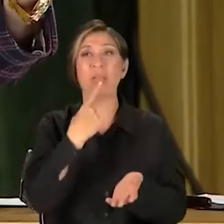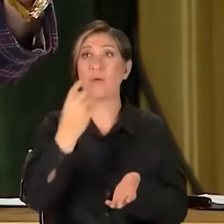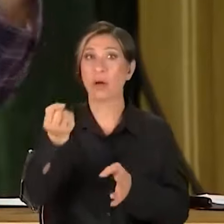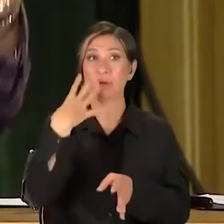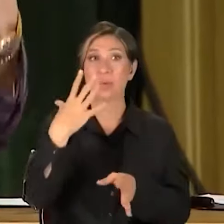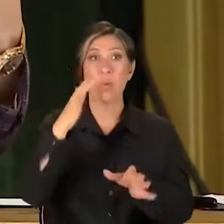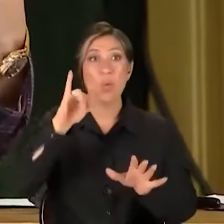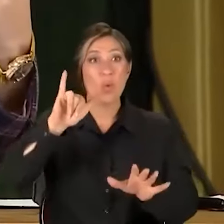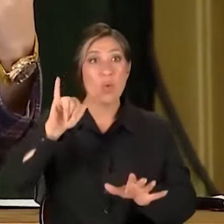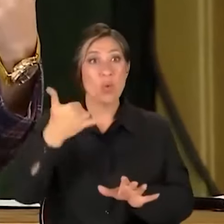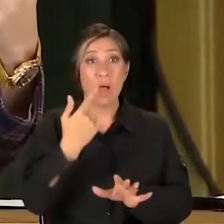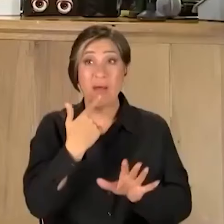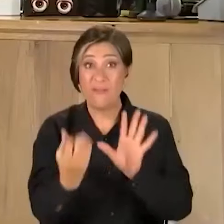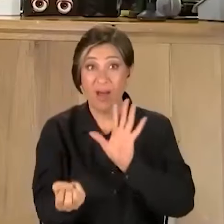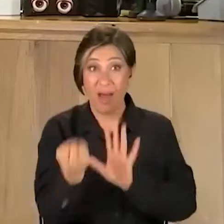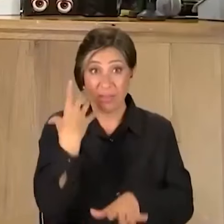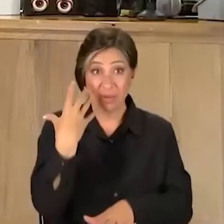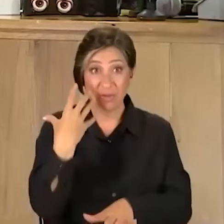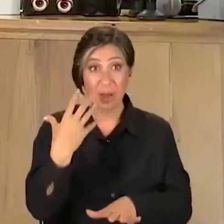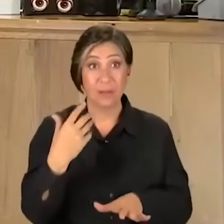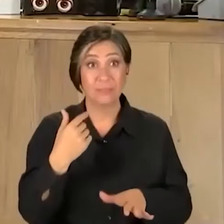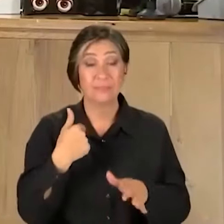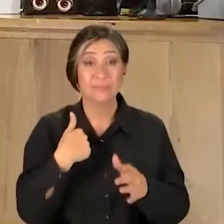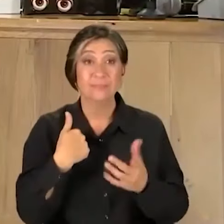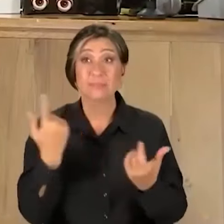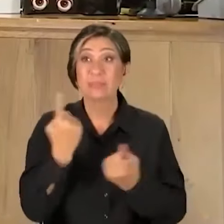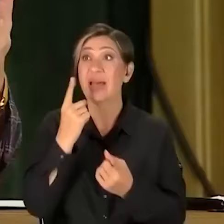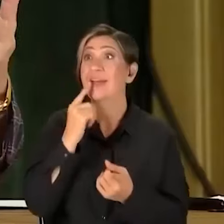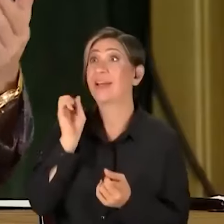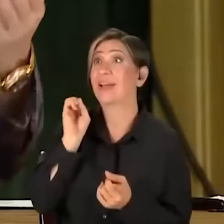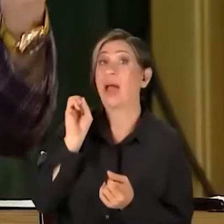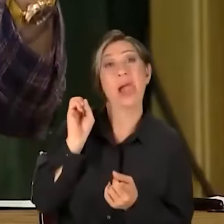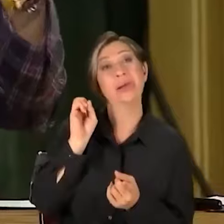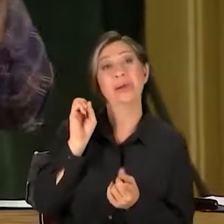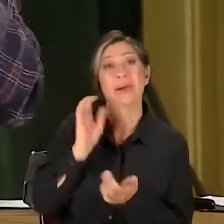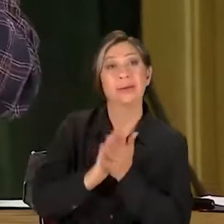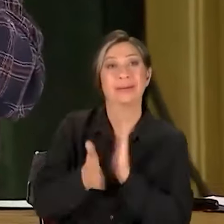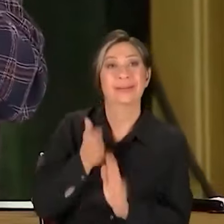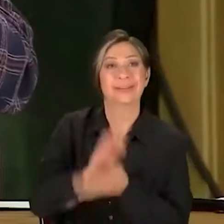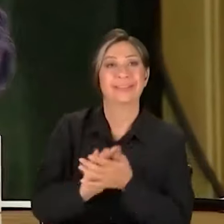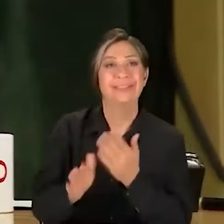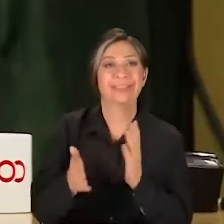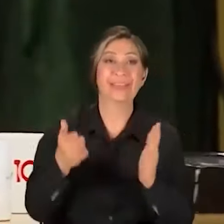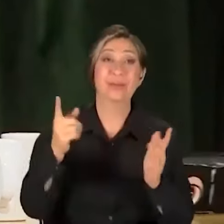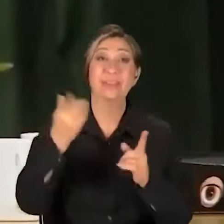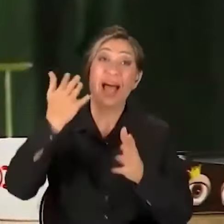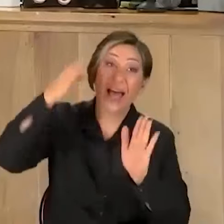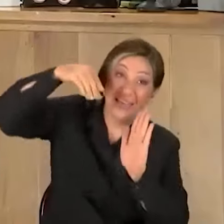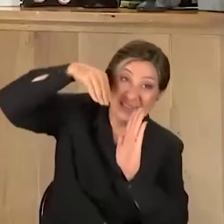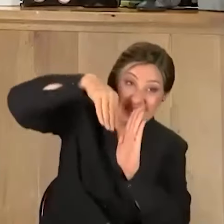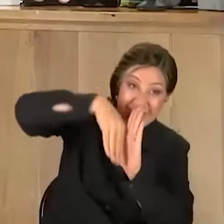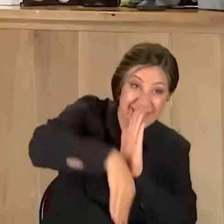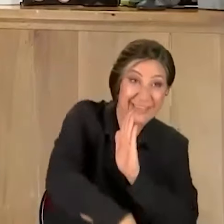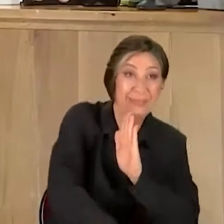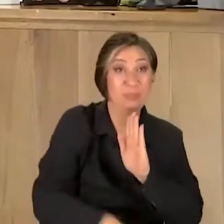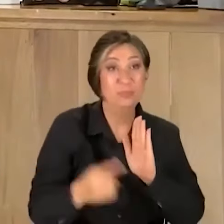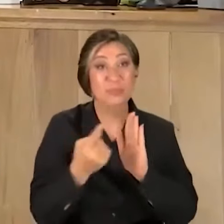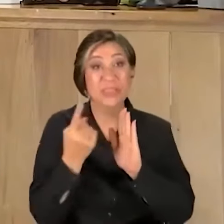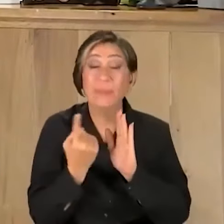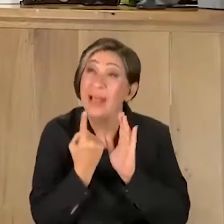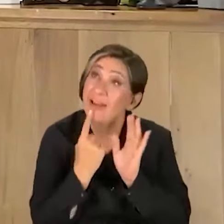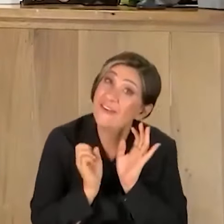diye diss atınca benim diss atacak halim kalmadı. Yani onun daha aşağısından bir